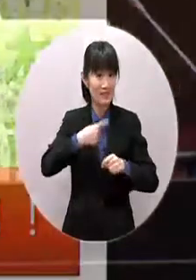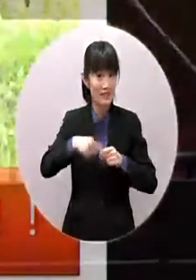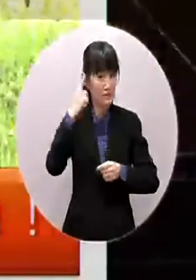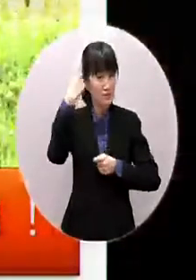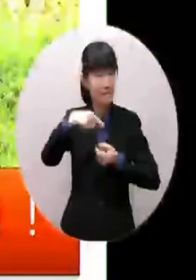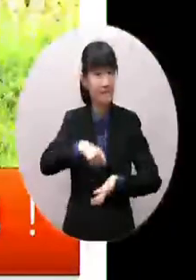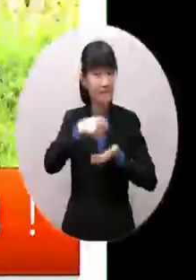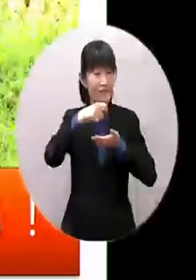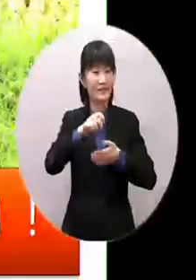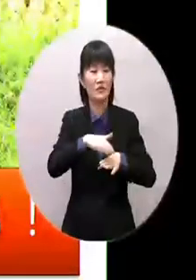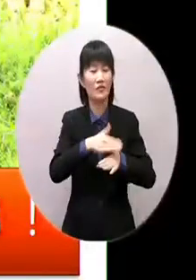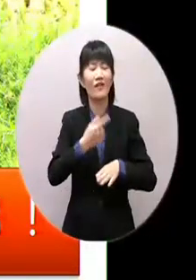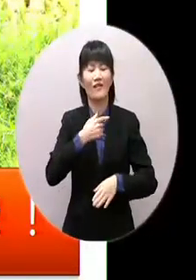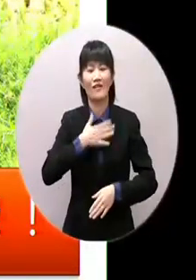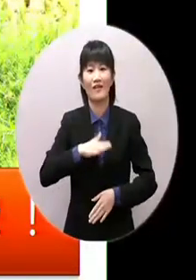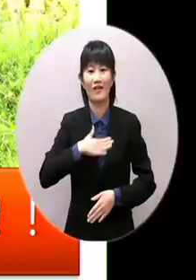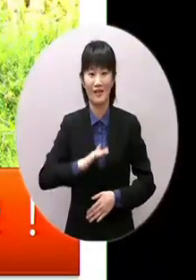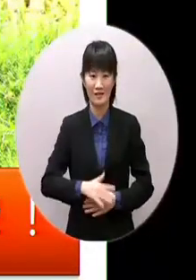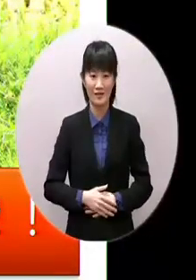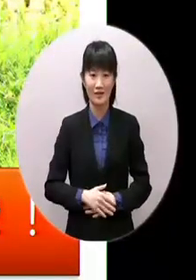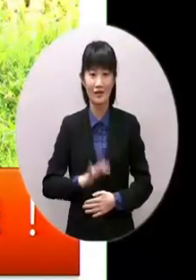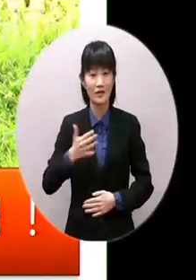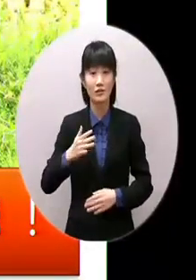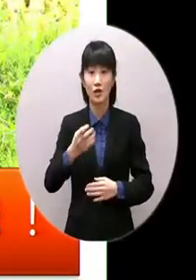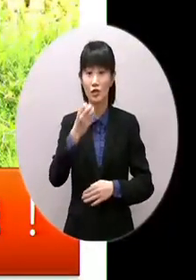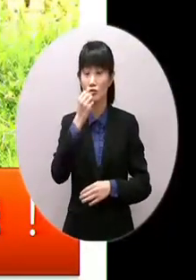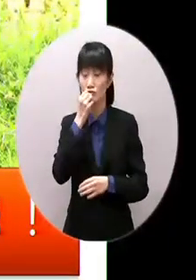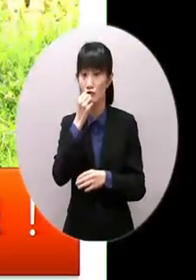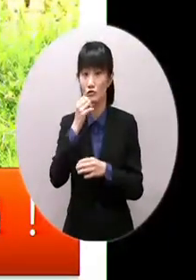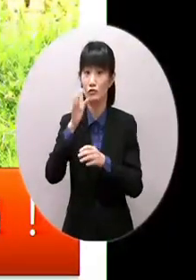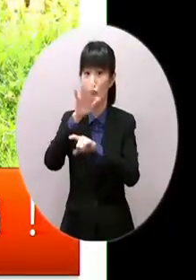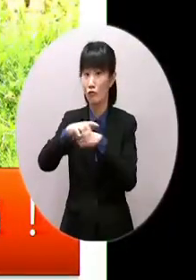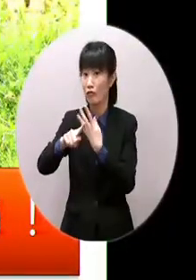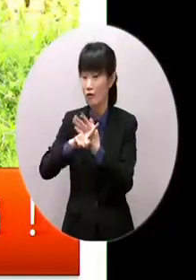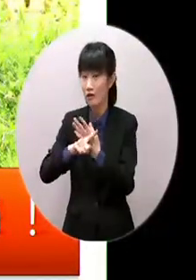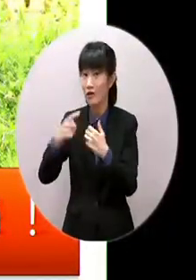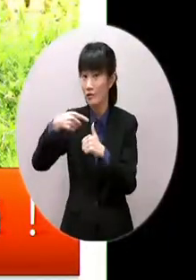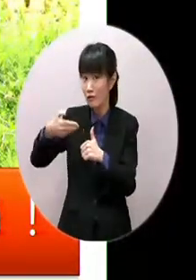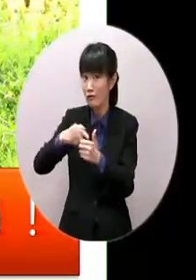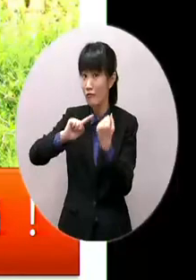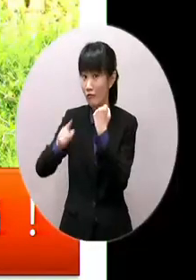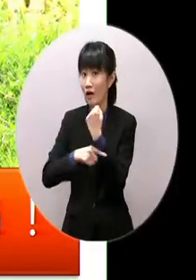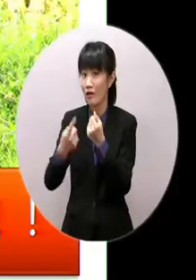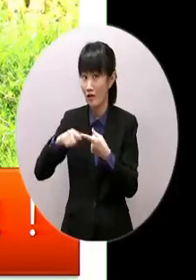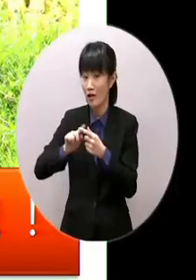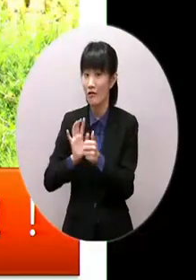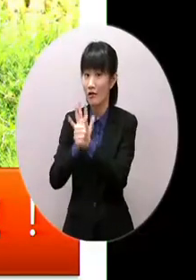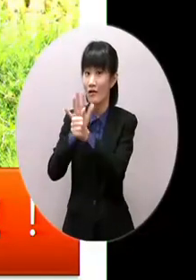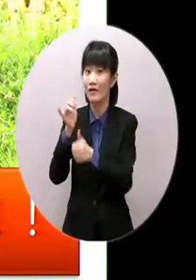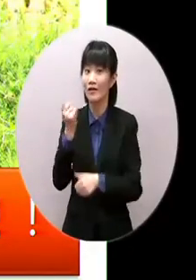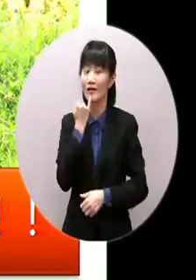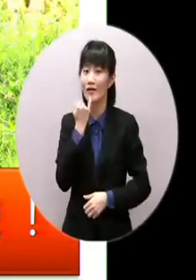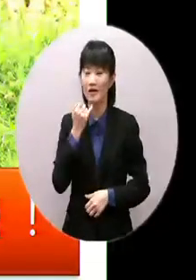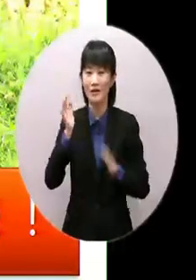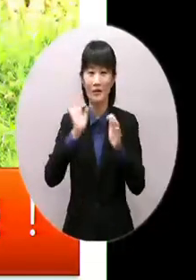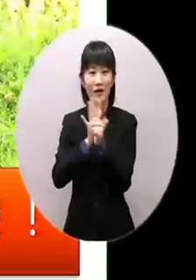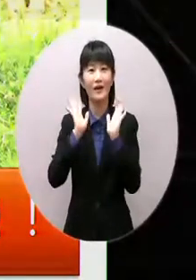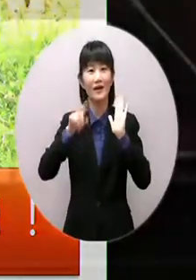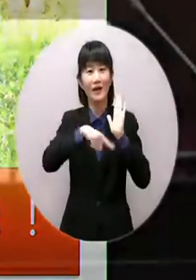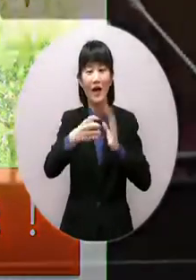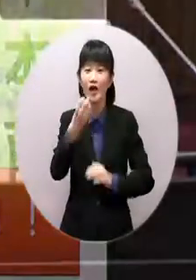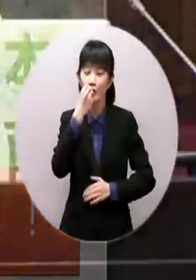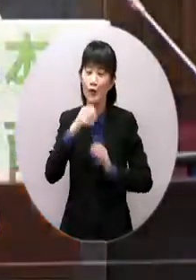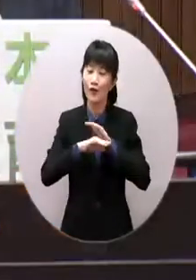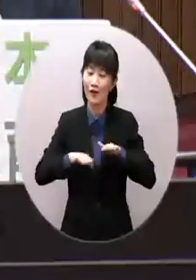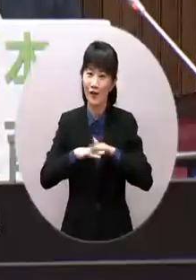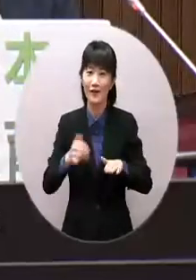但是我们总可以回来做作用法吧，食农教育法，让孩子们吃得健康，吃得安全，甚至于现在的，我相信您来